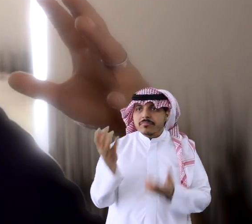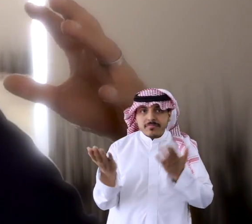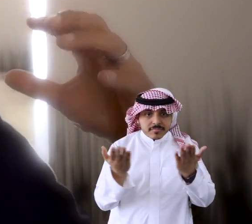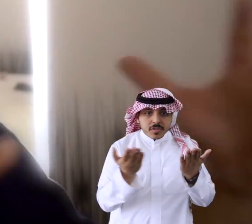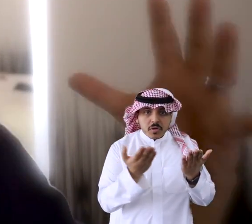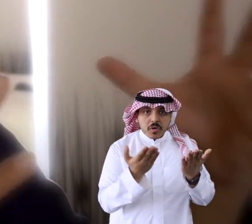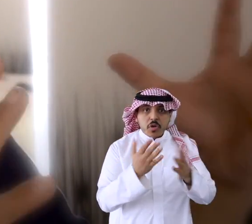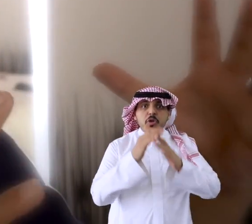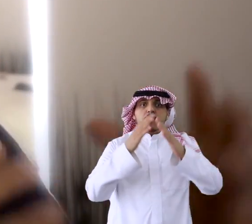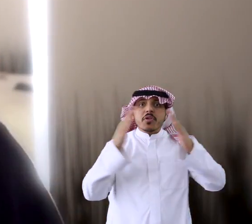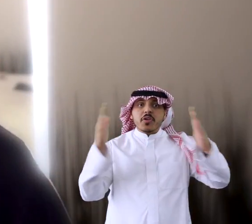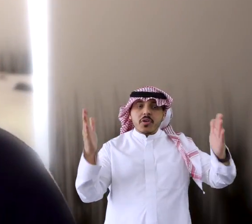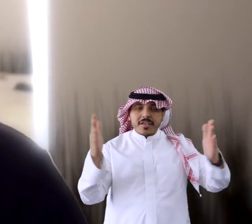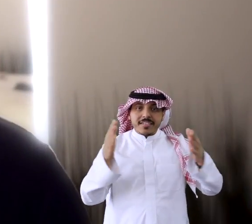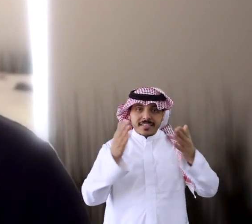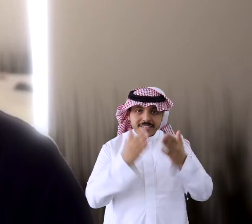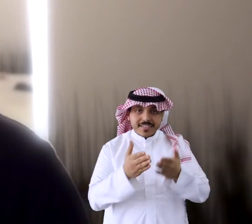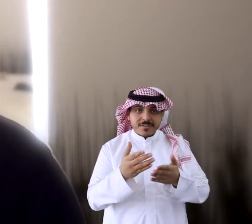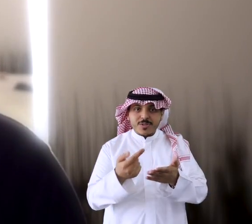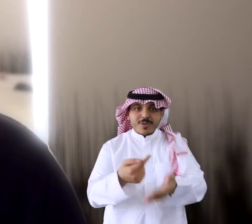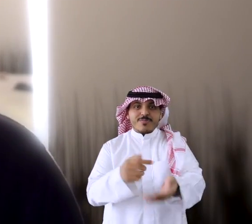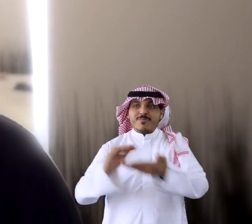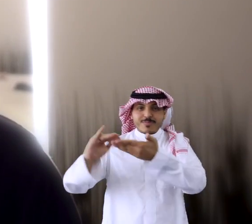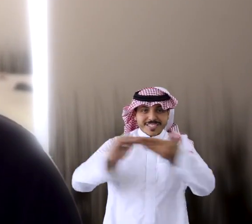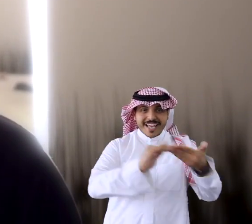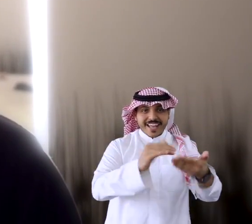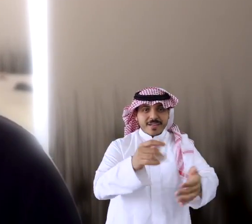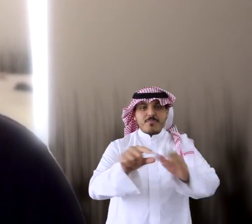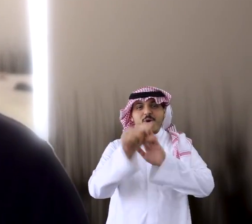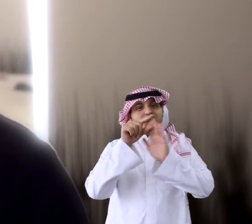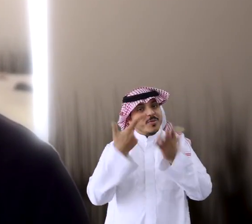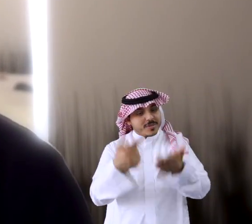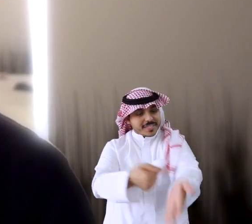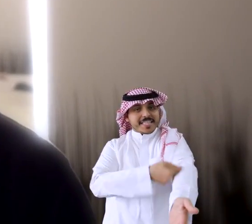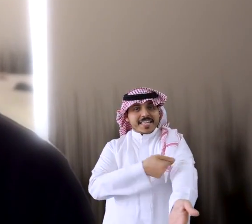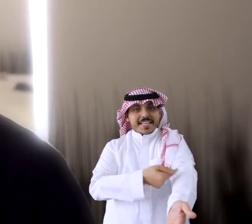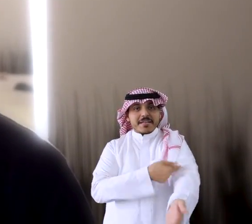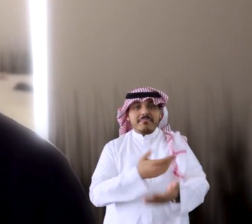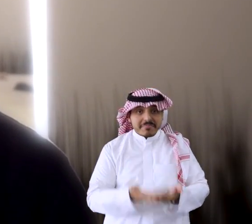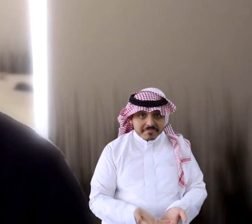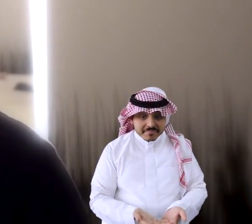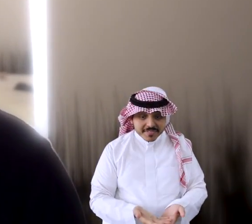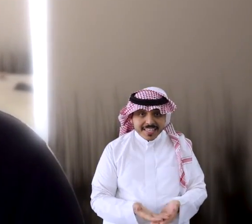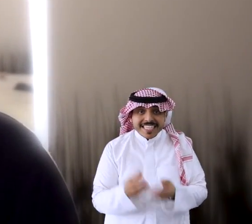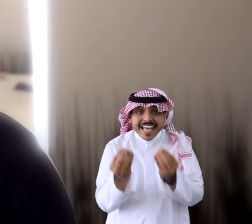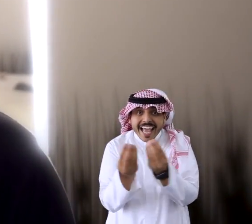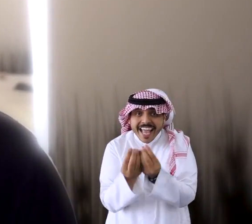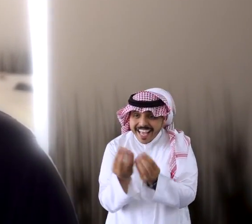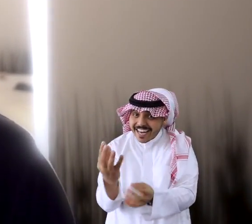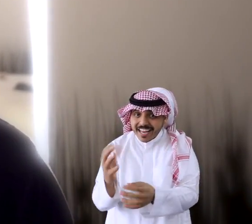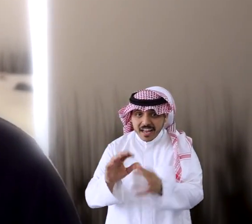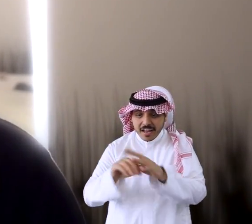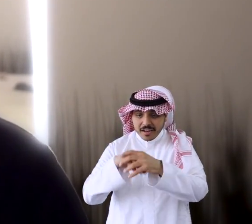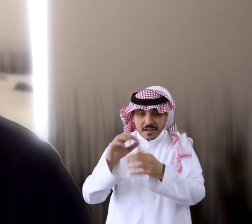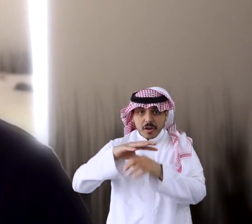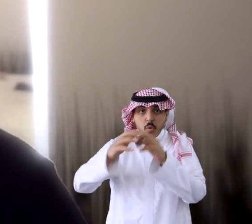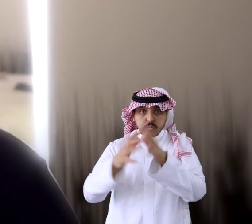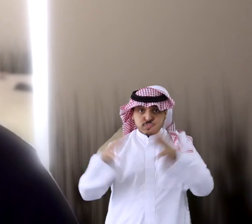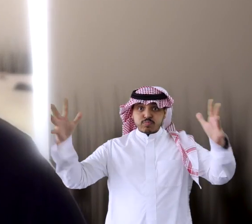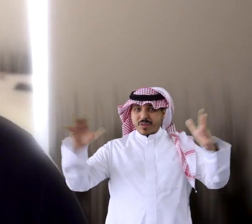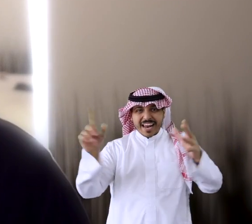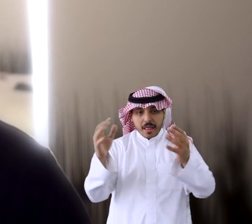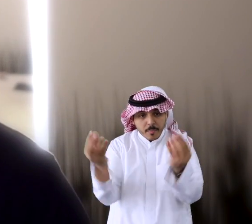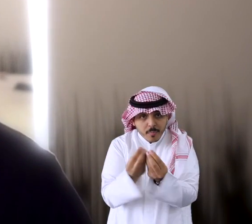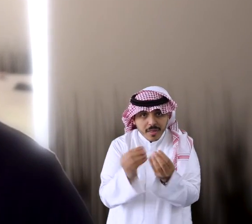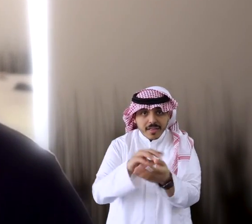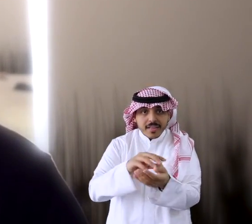عبء جدا كبير في الطب، صارت هذه التقنيات مصغرة وتجي بحجم اليد. أحد هذه